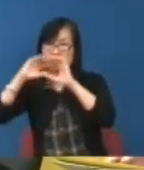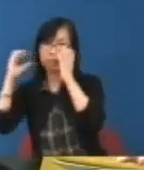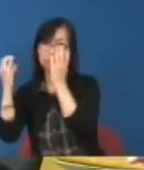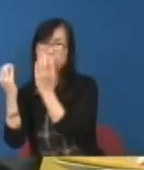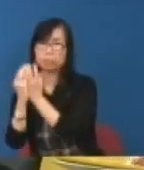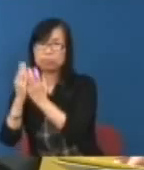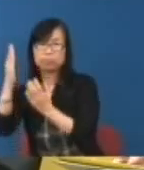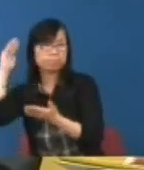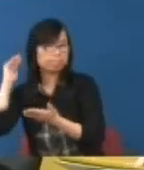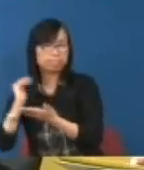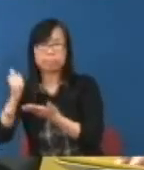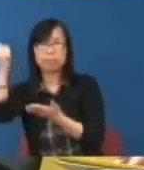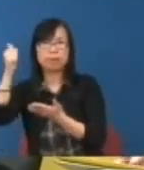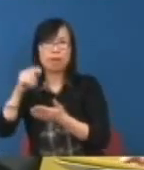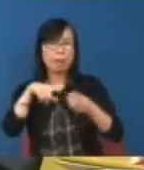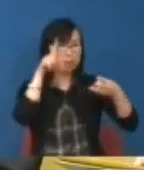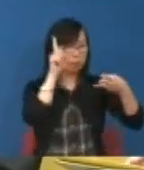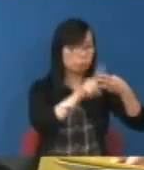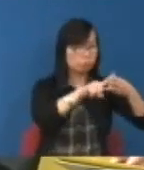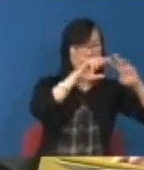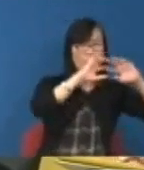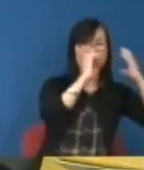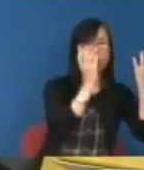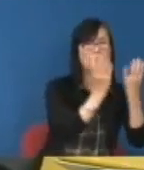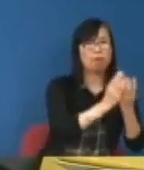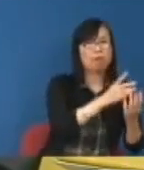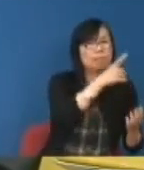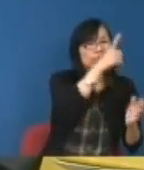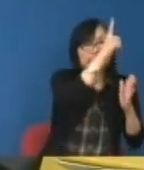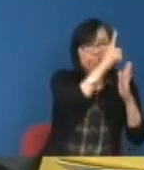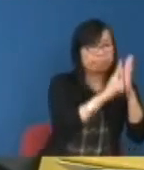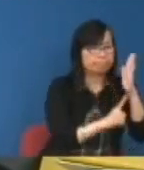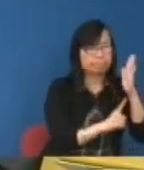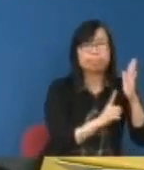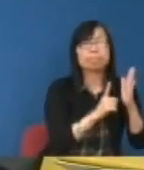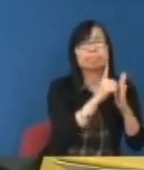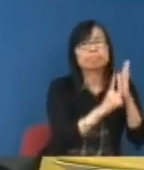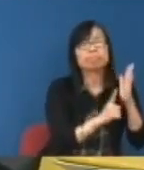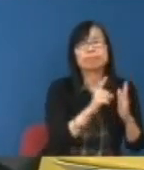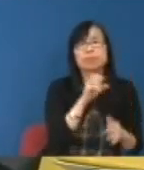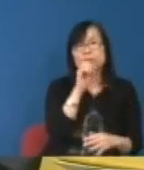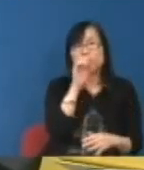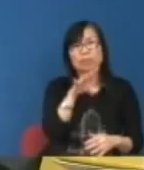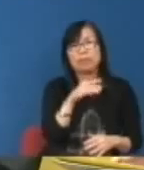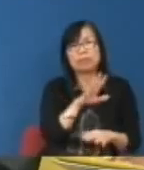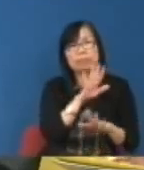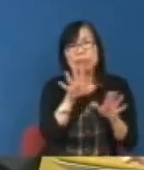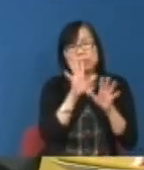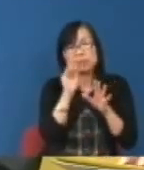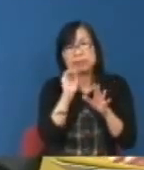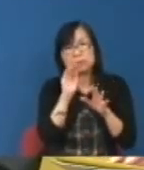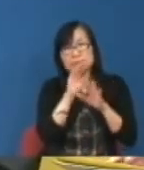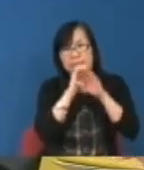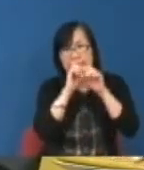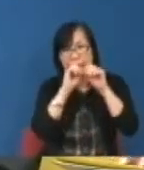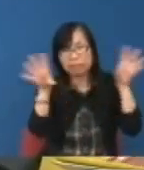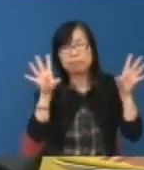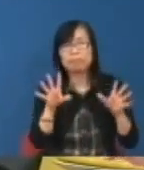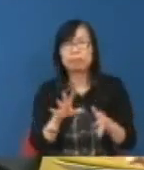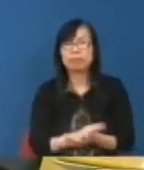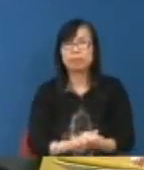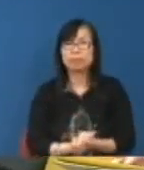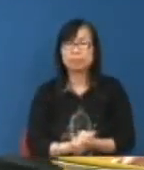蓬勃，民主黨咧就武氣沉沉，講嘢都唔夠大聲嘅原因喺度，咁而民主黨到而家咧，佢同